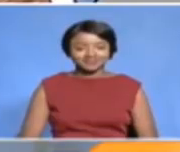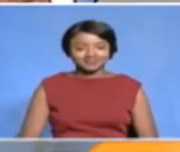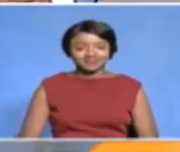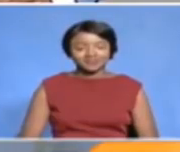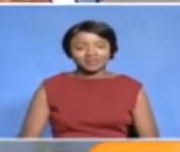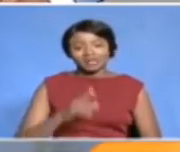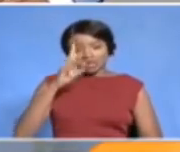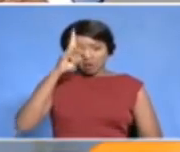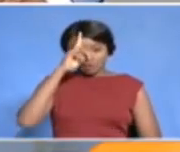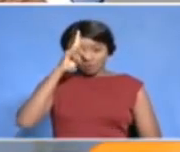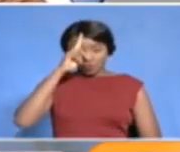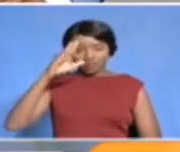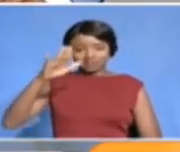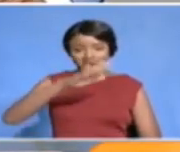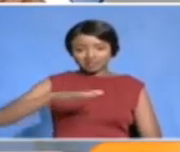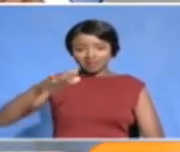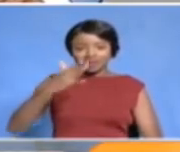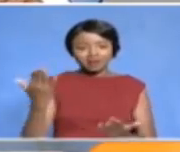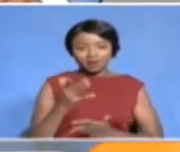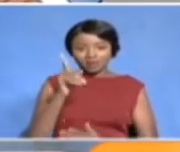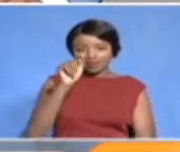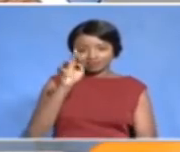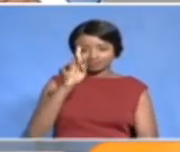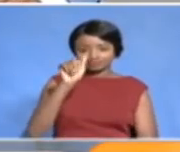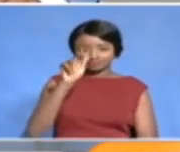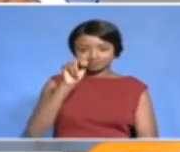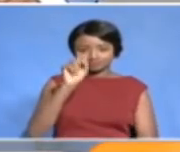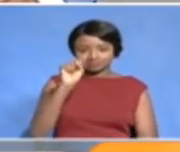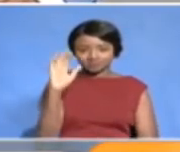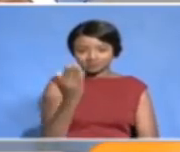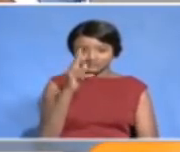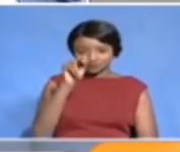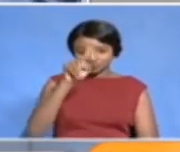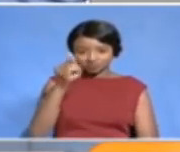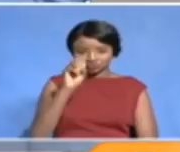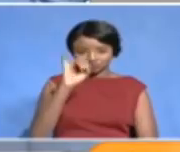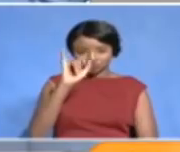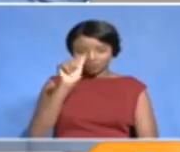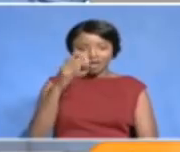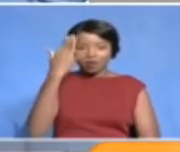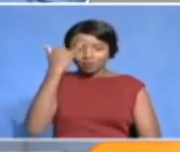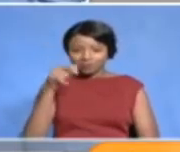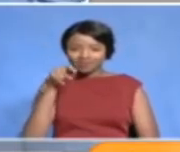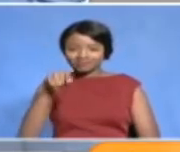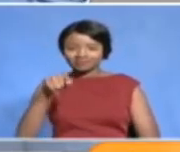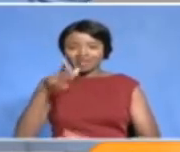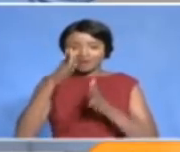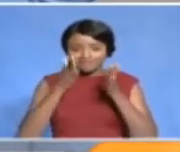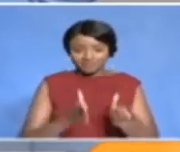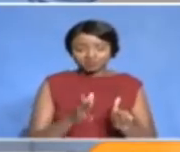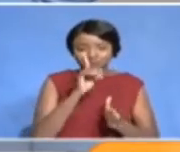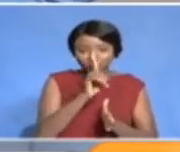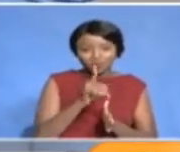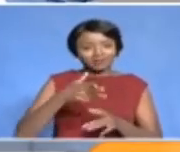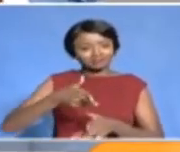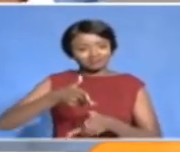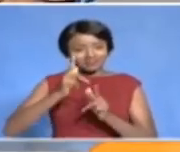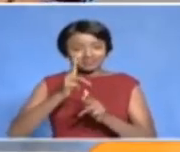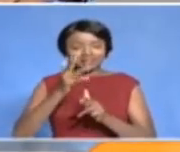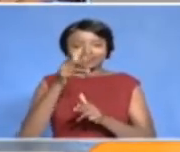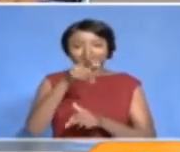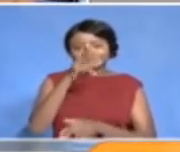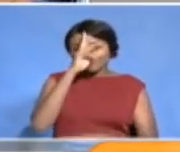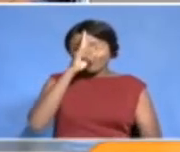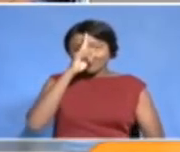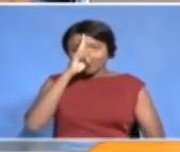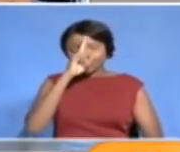Maafisa wa polisi katika kaunti ya Trans Nzoia wanachunguza kisa cha kuuawa kwa afisa mmoja wa akiba pamoja na mwanawe wa miaka mitatu katika kijiji